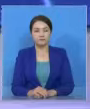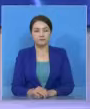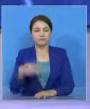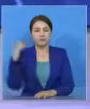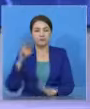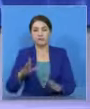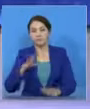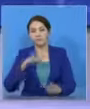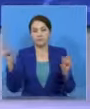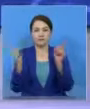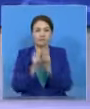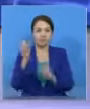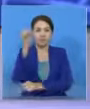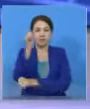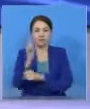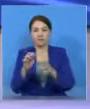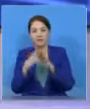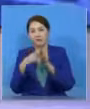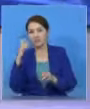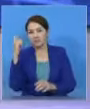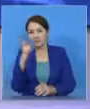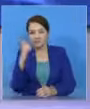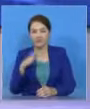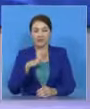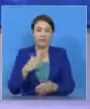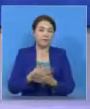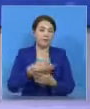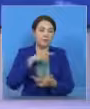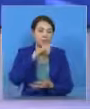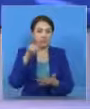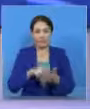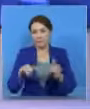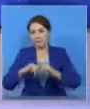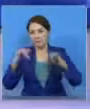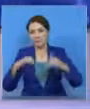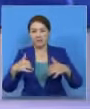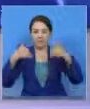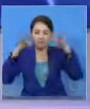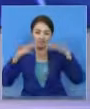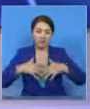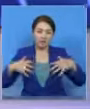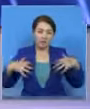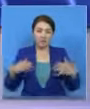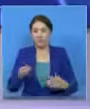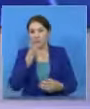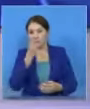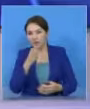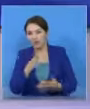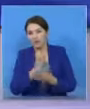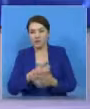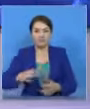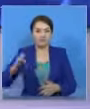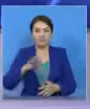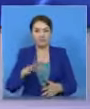В Актобе состоялась встреча работников сферы сельского хозяйства. Аграрии обсудили вопросы по развитию племенного животноводства и кормопроизводства в